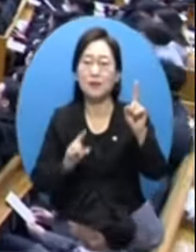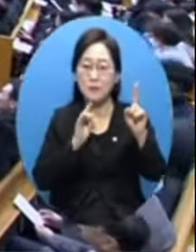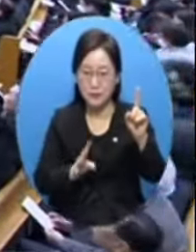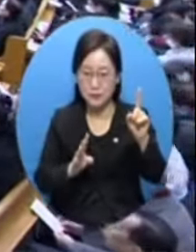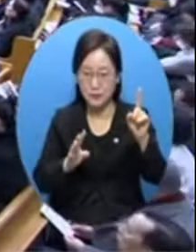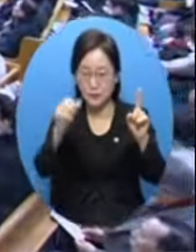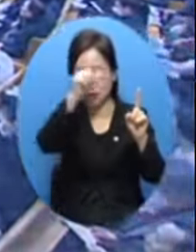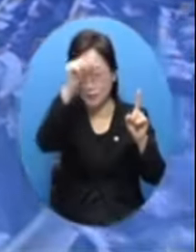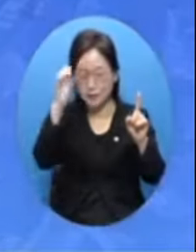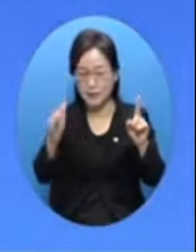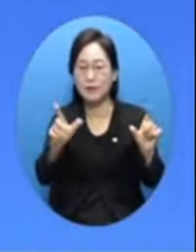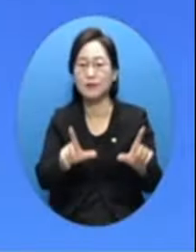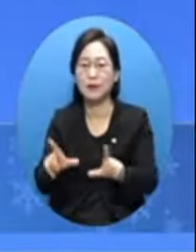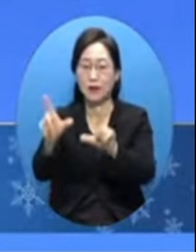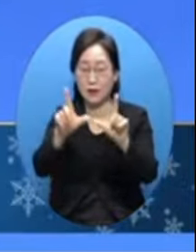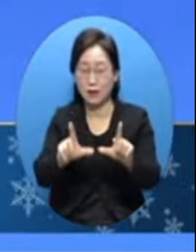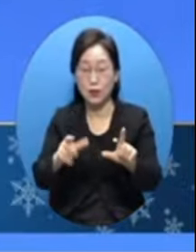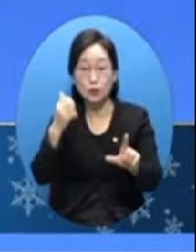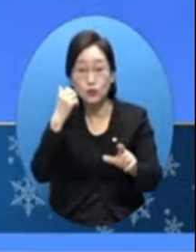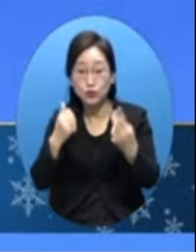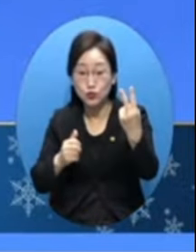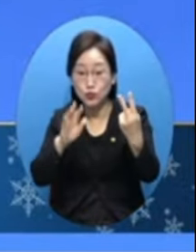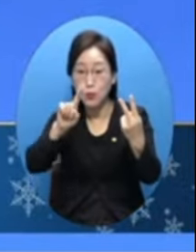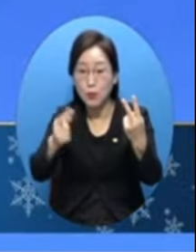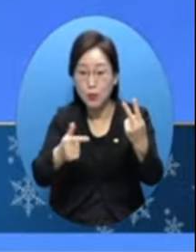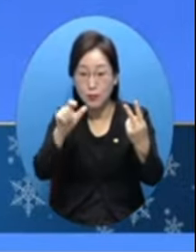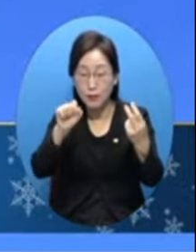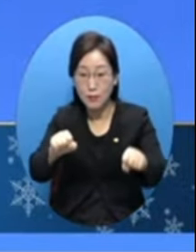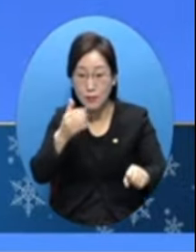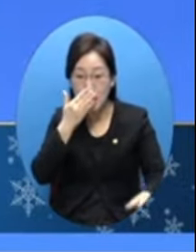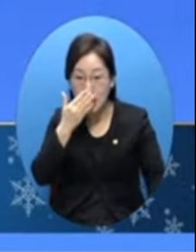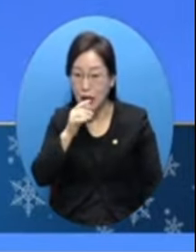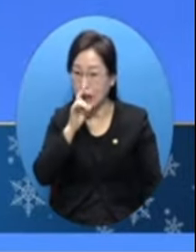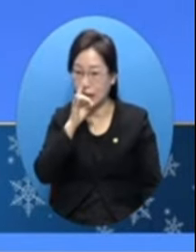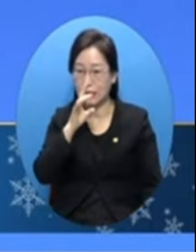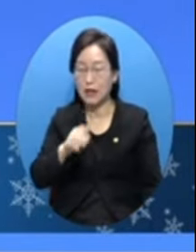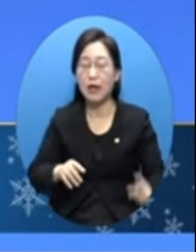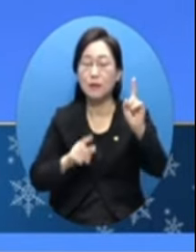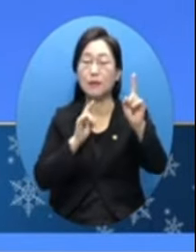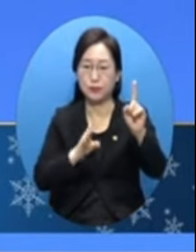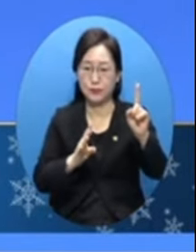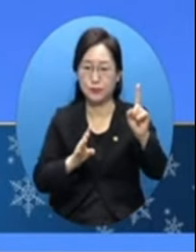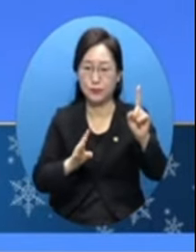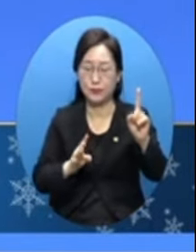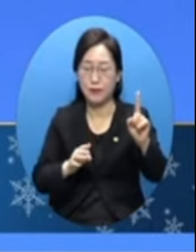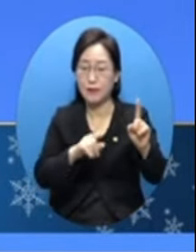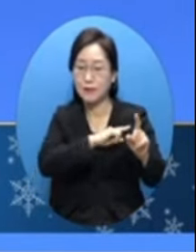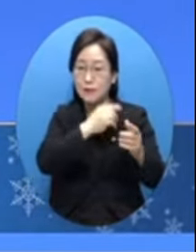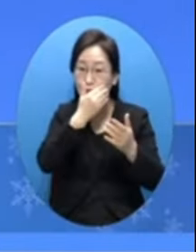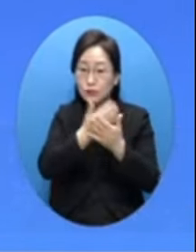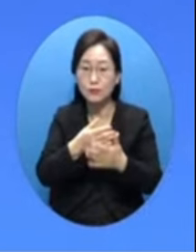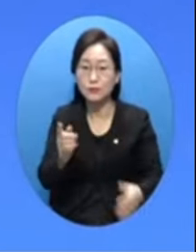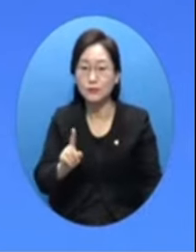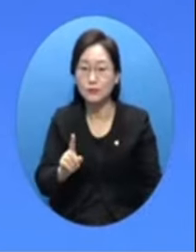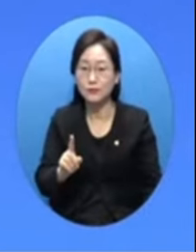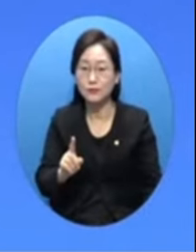살아갑니다 인생을 두 번 사는 사람은 없습니다 한 번뿐 인생을 살아갈 때 가장 중요한